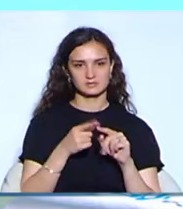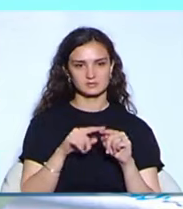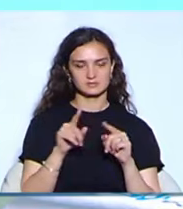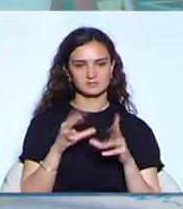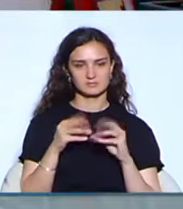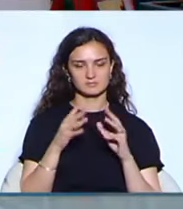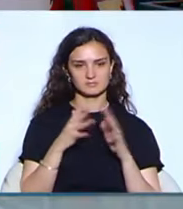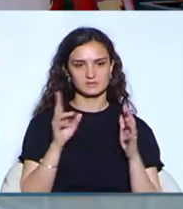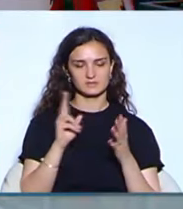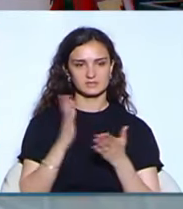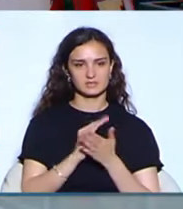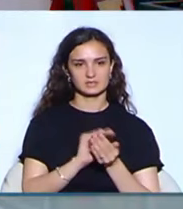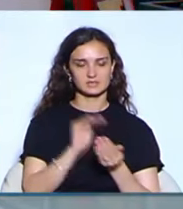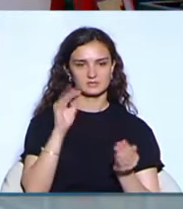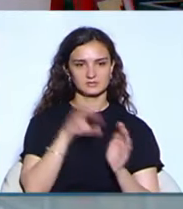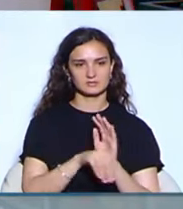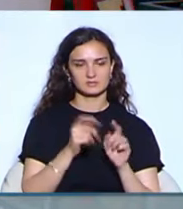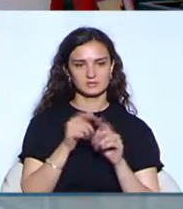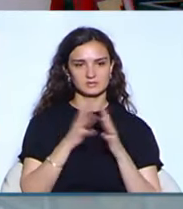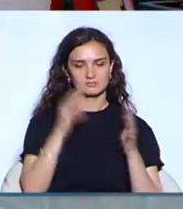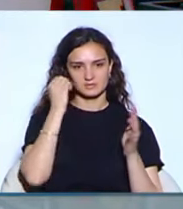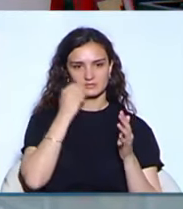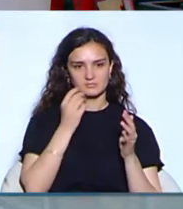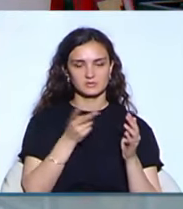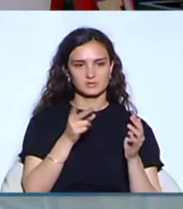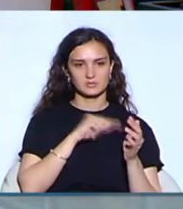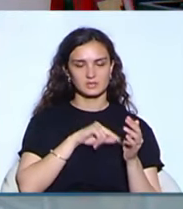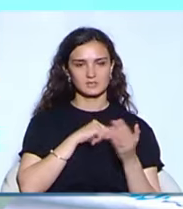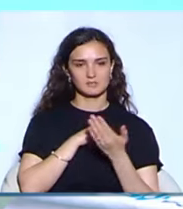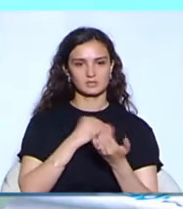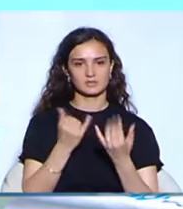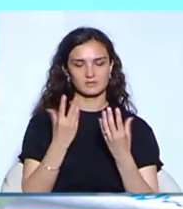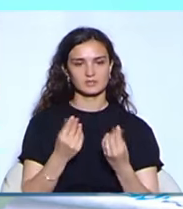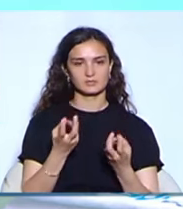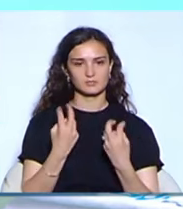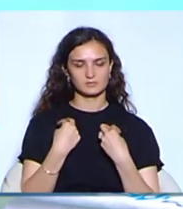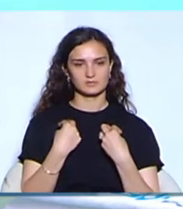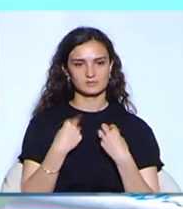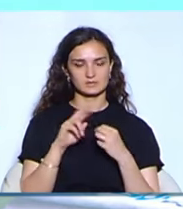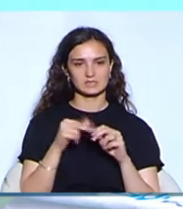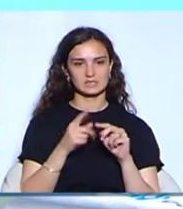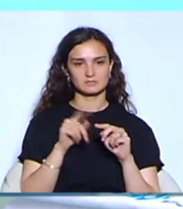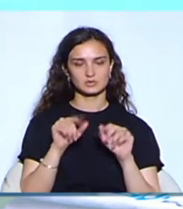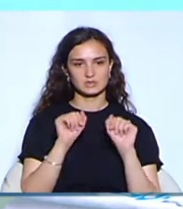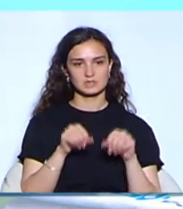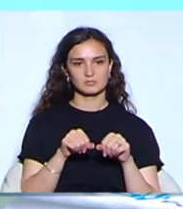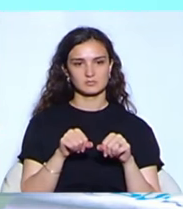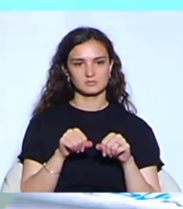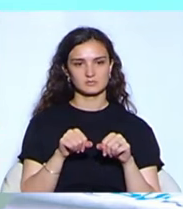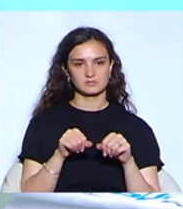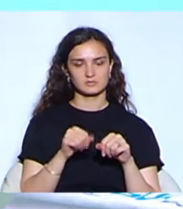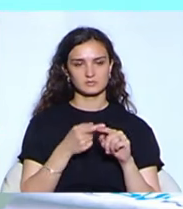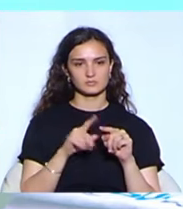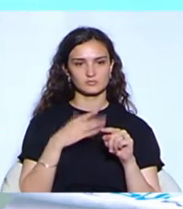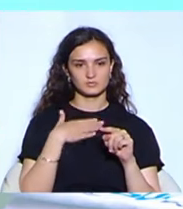ყველაზე მეტად ვინც არის აღზრდაში ჩართული. ძალიან დიდი მადლობა, კოლეგებო, დღევანდელი სტუმრობისთვის და იმ შესაძლებლობისთვის,